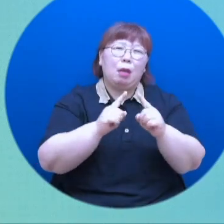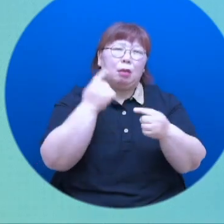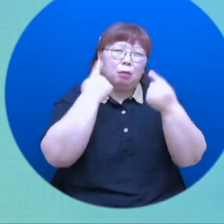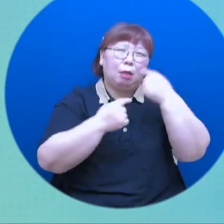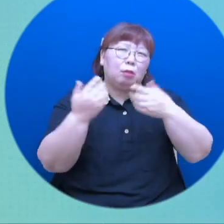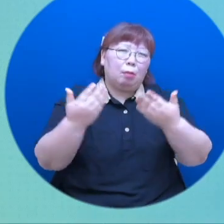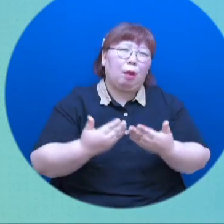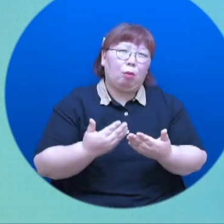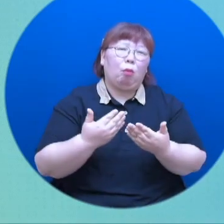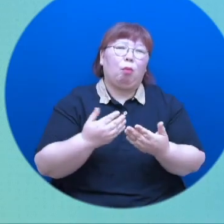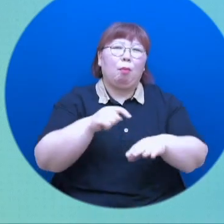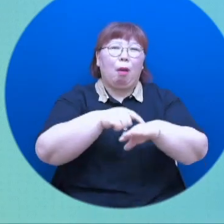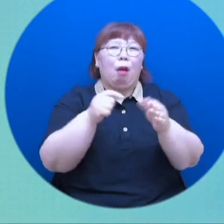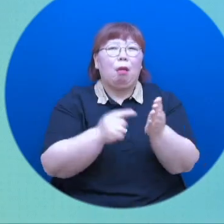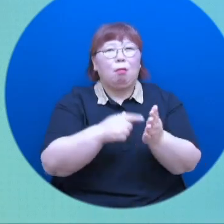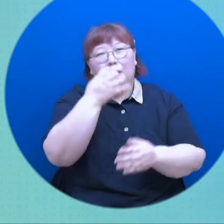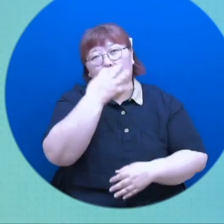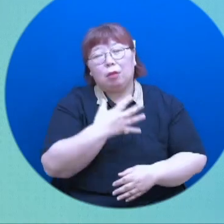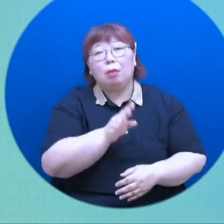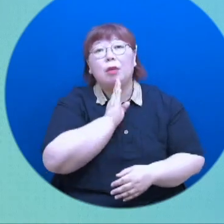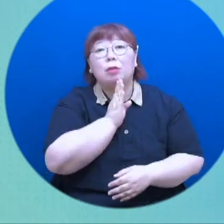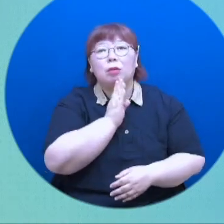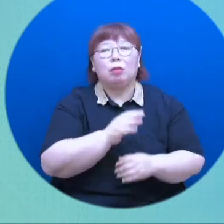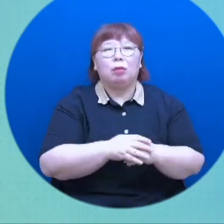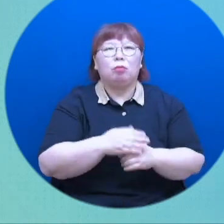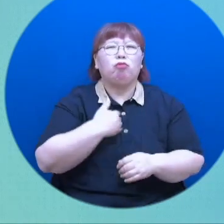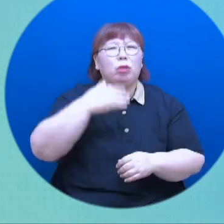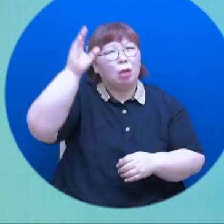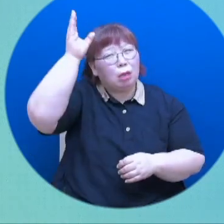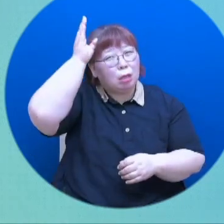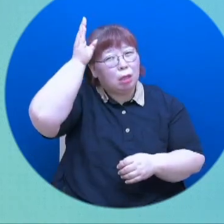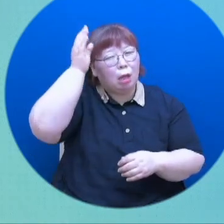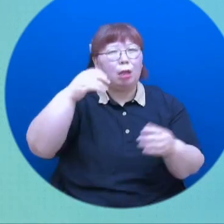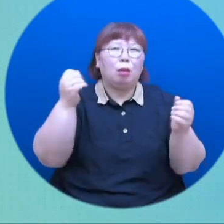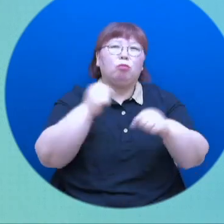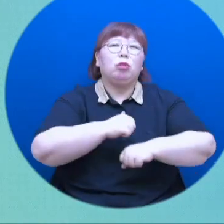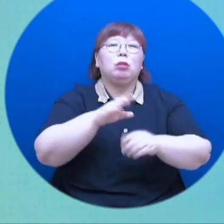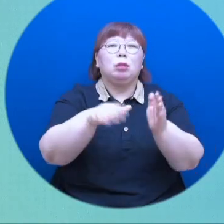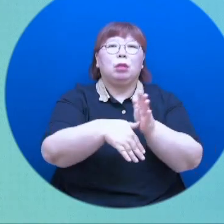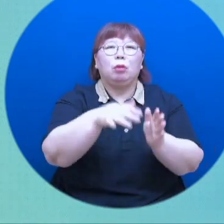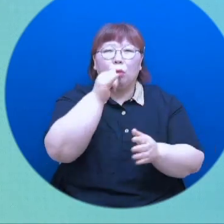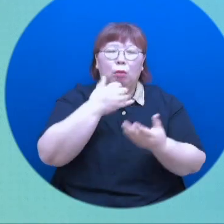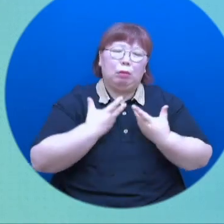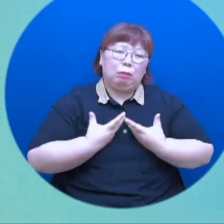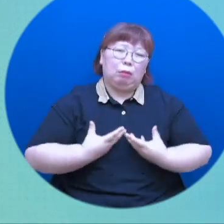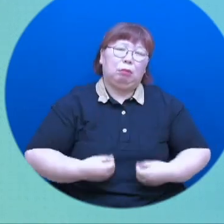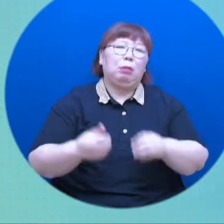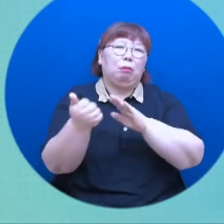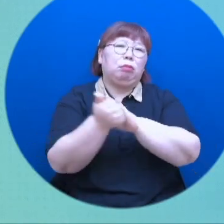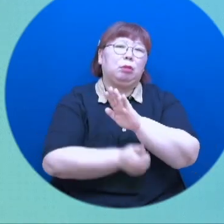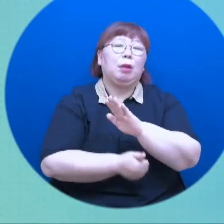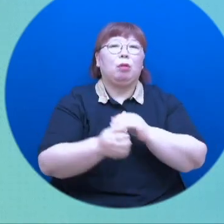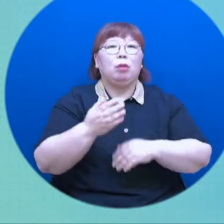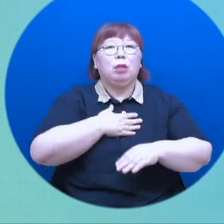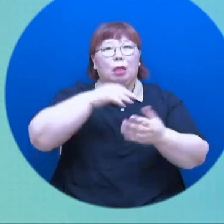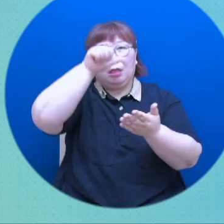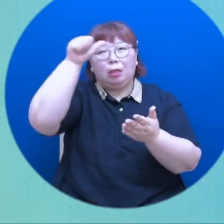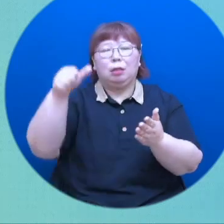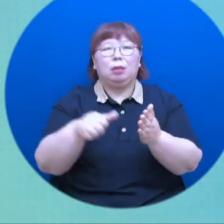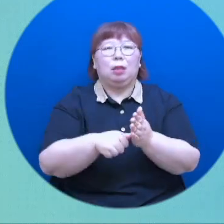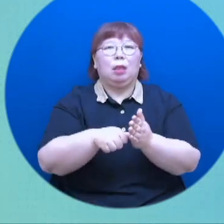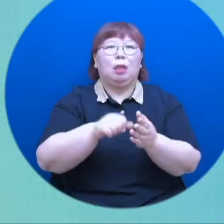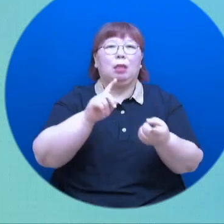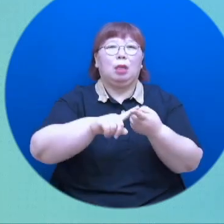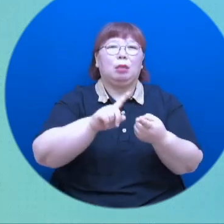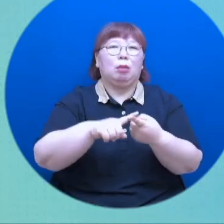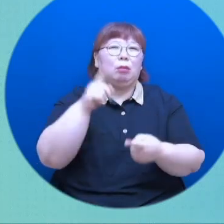흔들리죠? 저와 여러분이 기대했던 것이 무너져 내려요. 그러므로 실망하고 내 인생은 열등하다 이런 아픔의